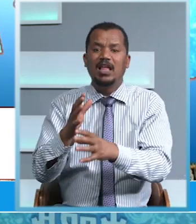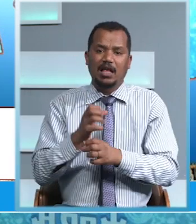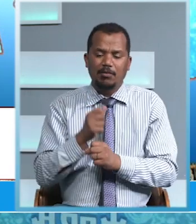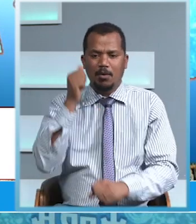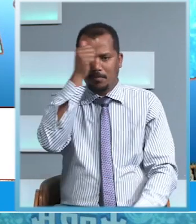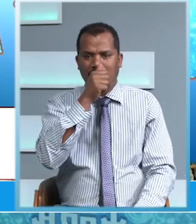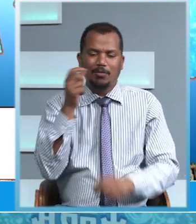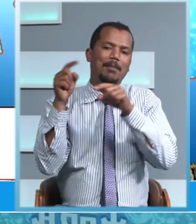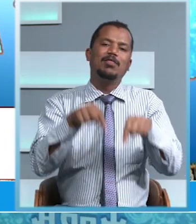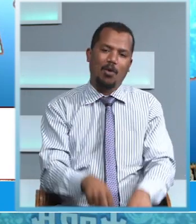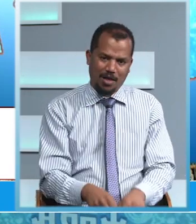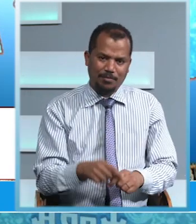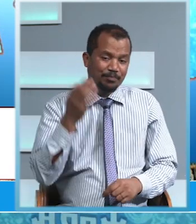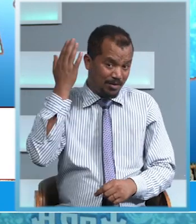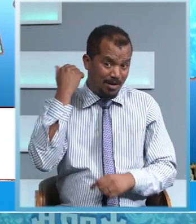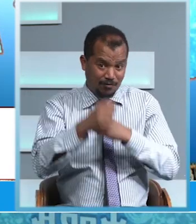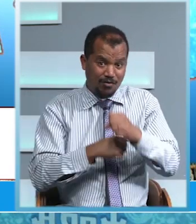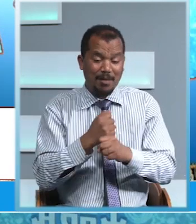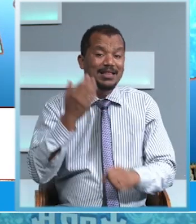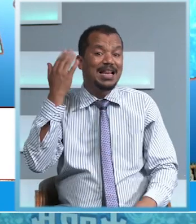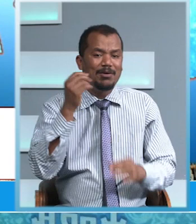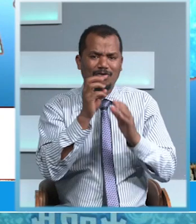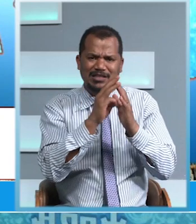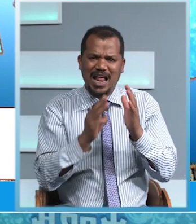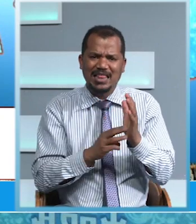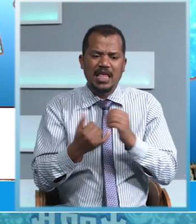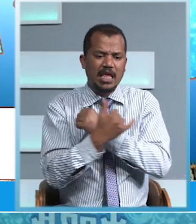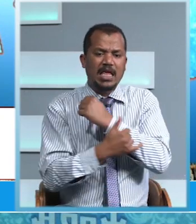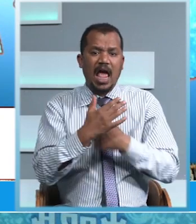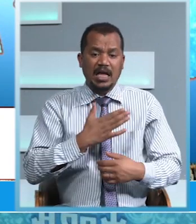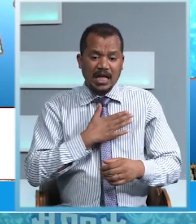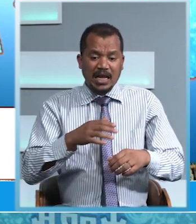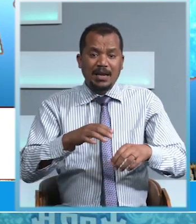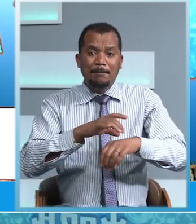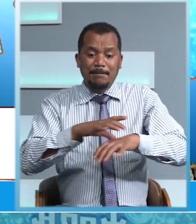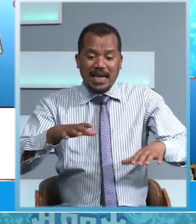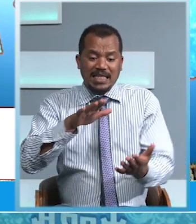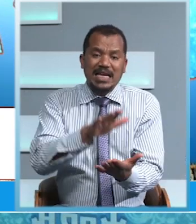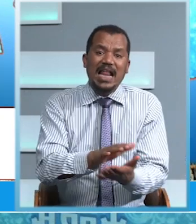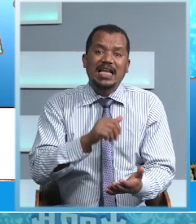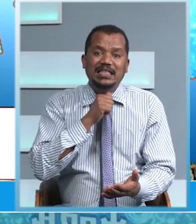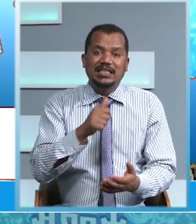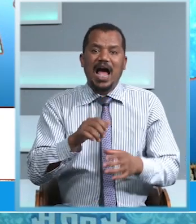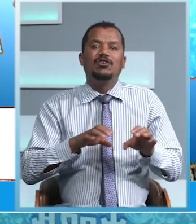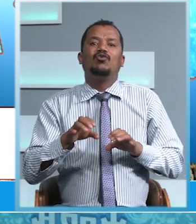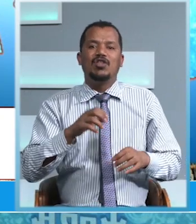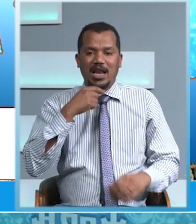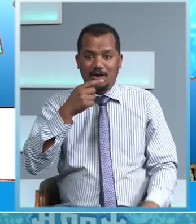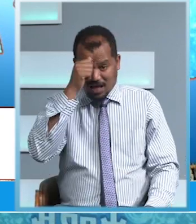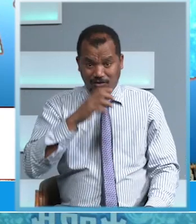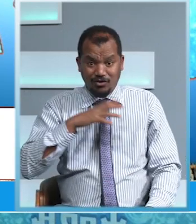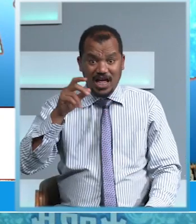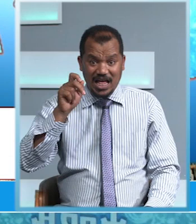ጥሪ ተቀብለው በኢትዮጵያ ተገኝተዋል። ባለፉት አመታት የነበረው ፍርሃት የሀገሪን መሬት እንዳረግጥ አርጎኝ ቆይቷል ያሉት